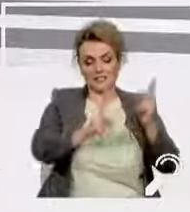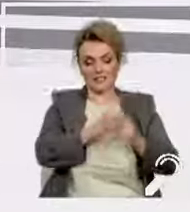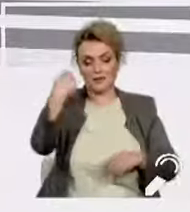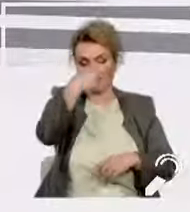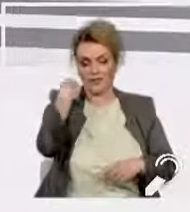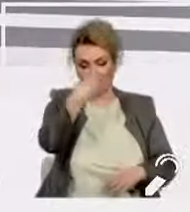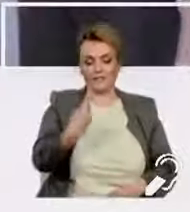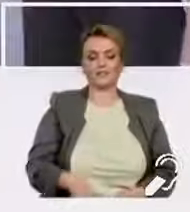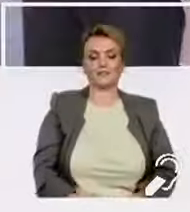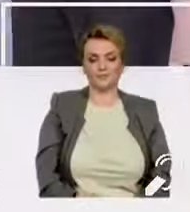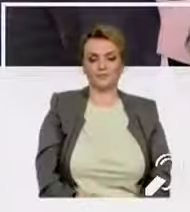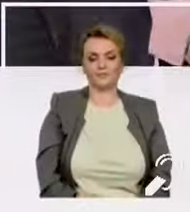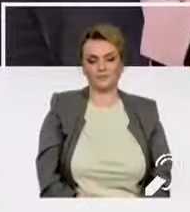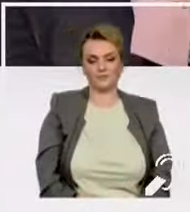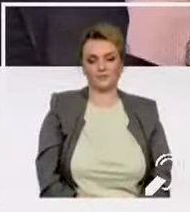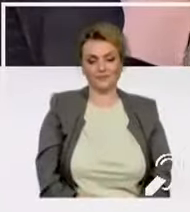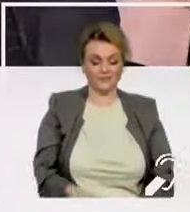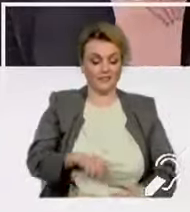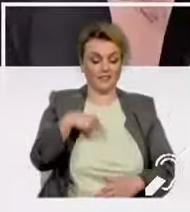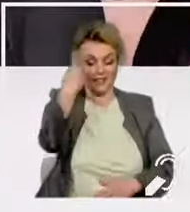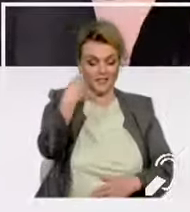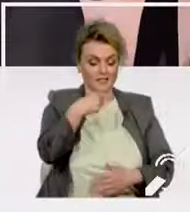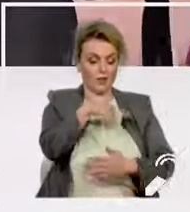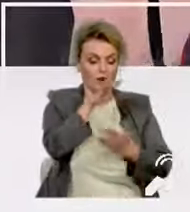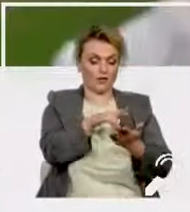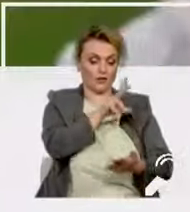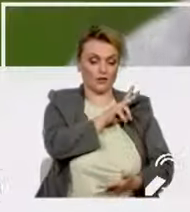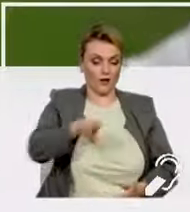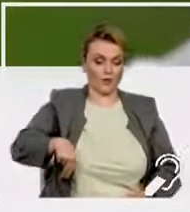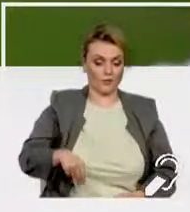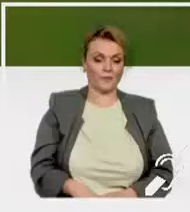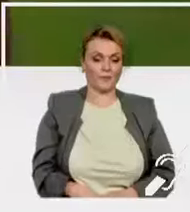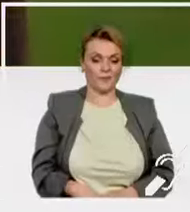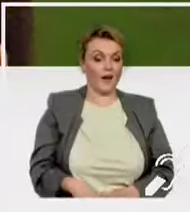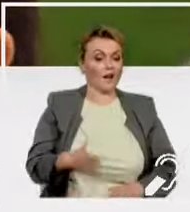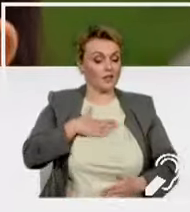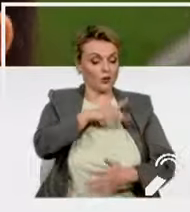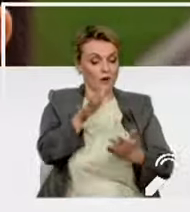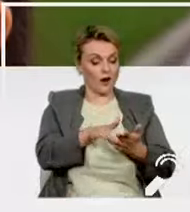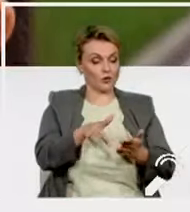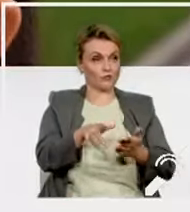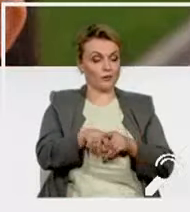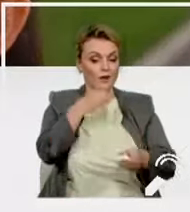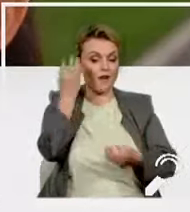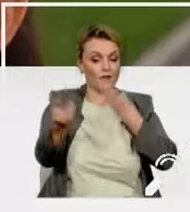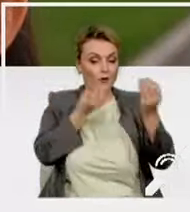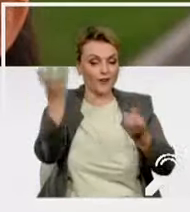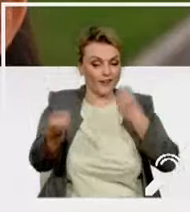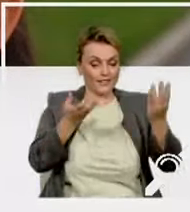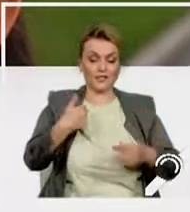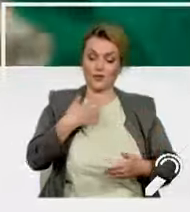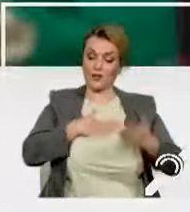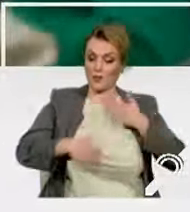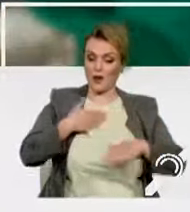sportive, de divertisment, dar și a cel puțin 13 afaceri locale. Orașul înflorește și noi ne bucurăm pentru